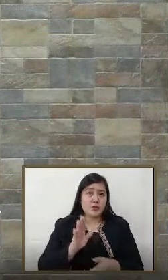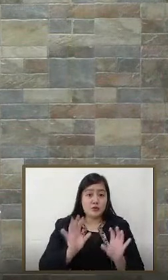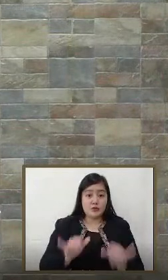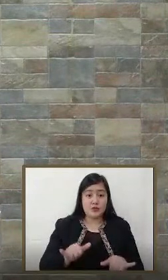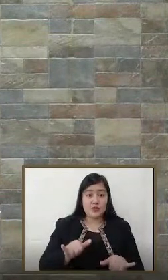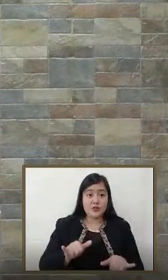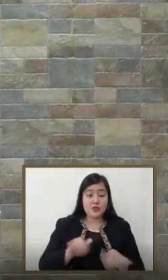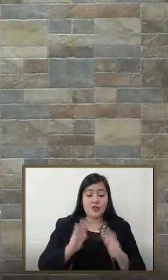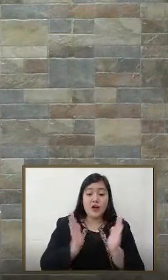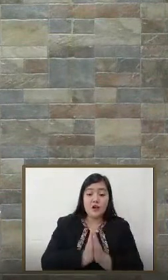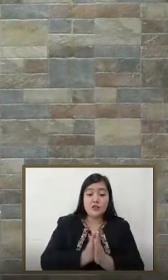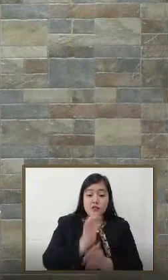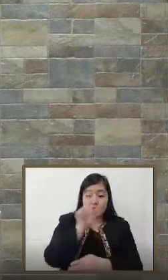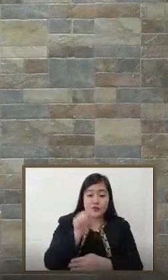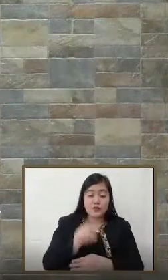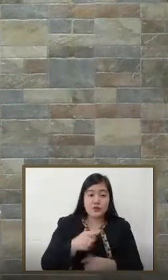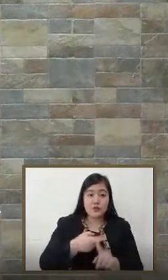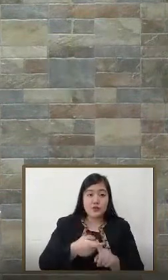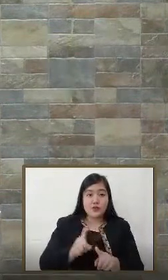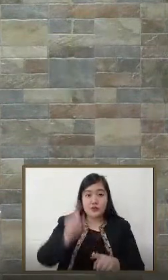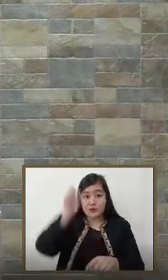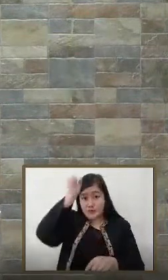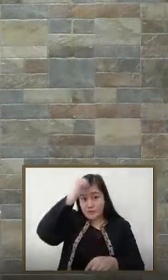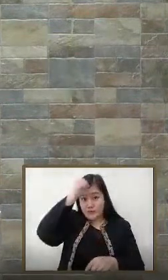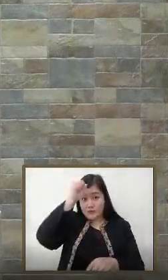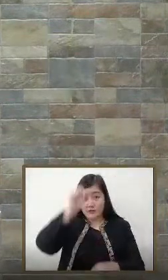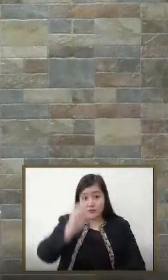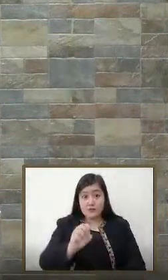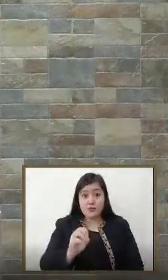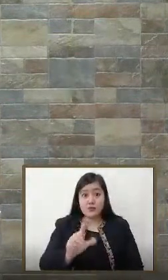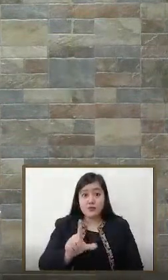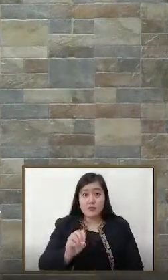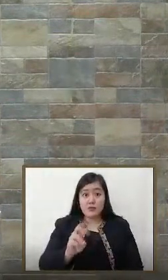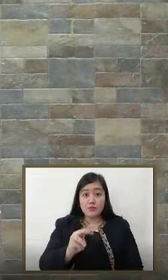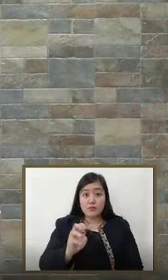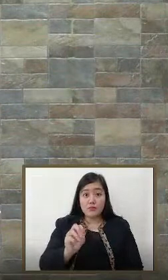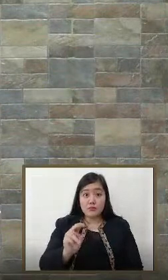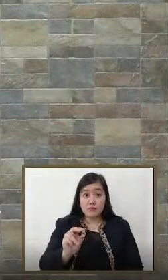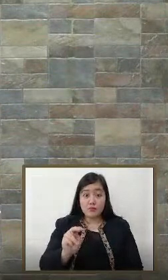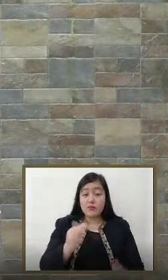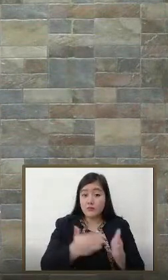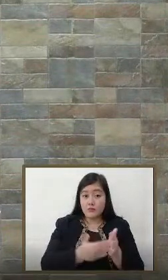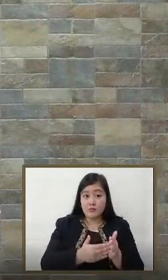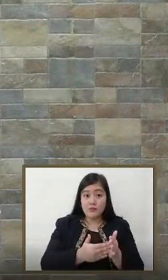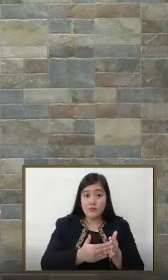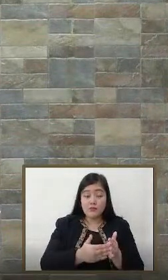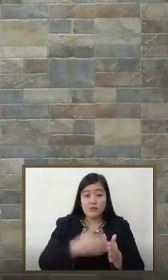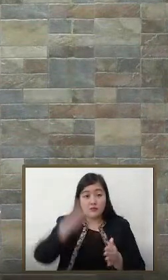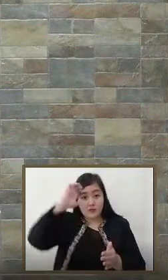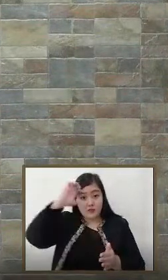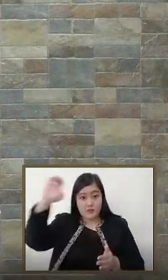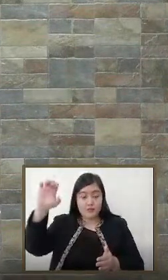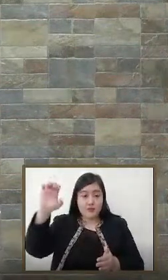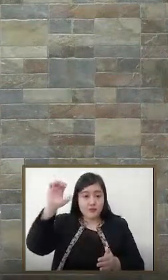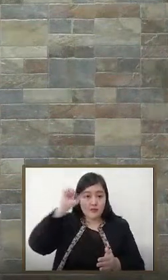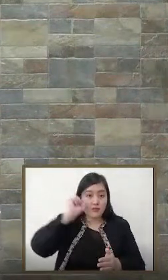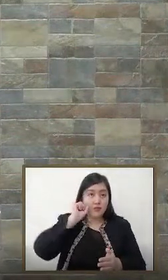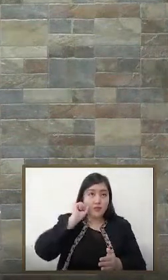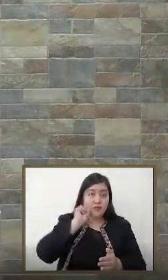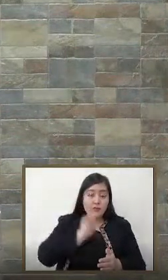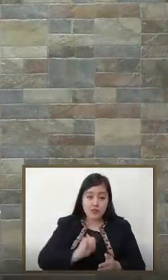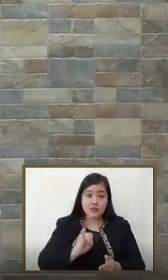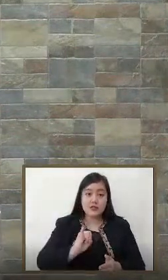Ha? The wisest man, meron pa ba tayong dapat i-question? I believe na wala na. Because very